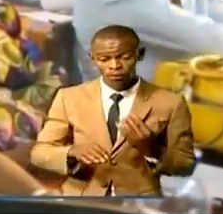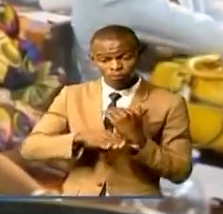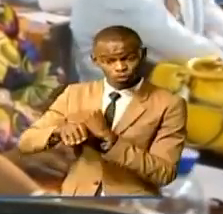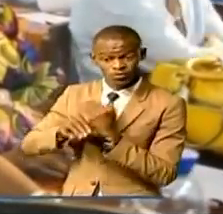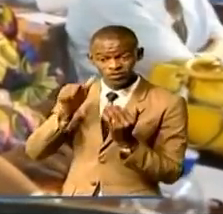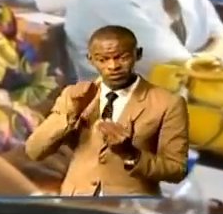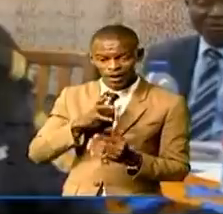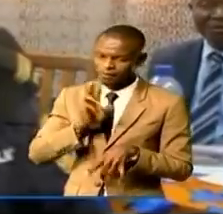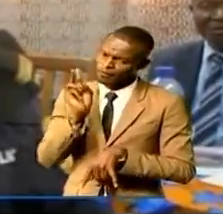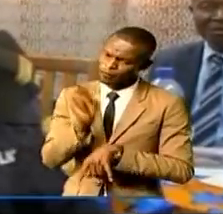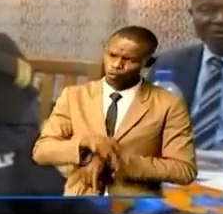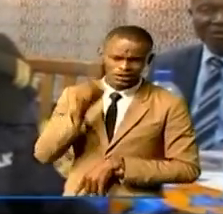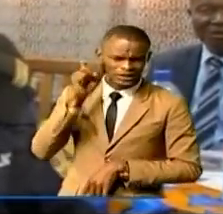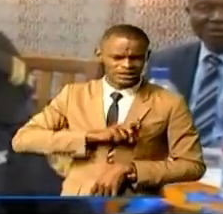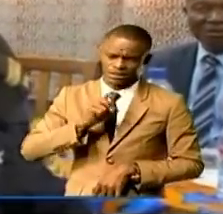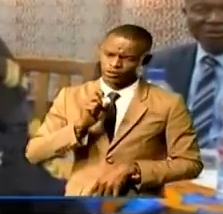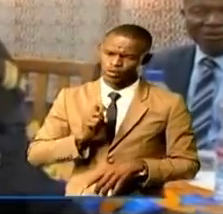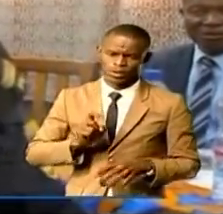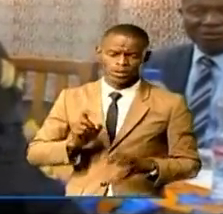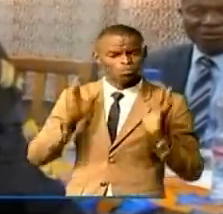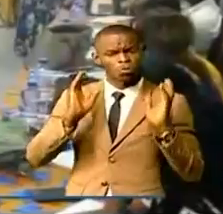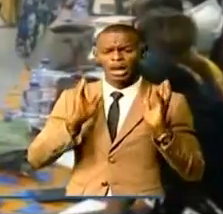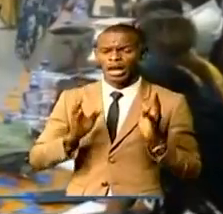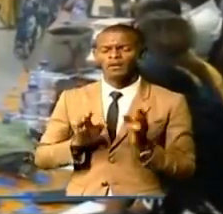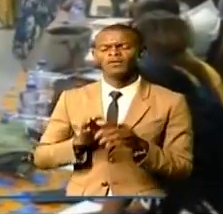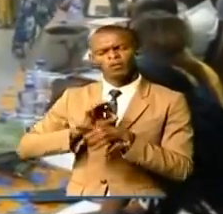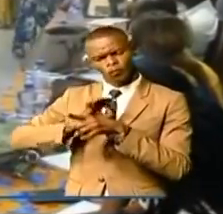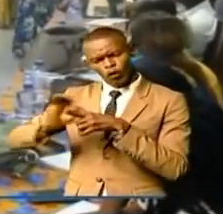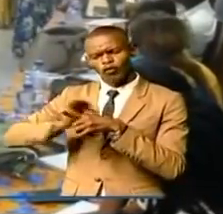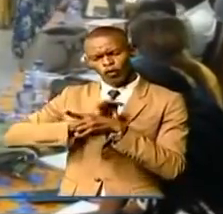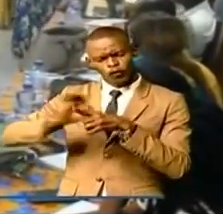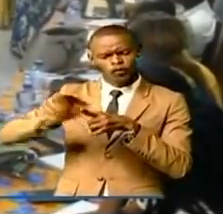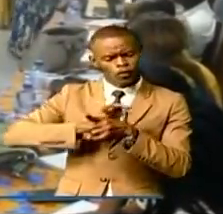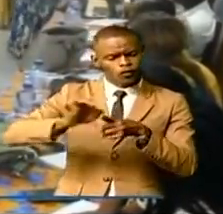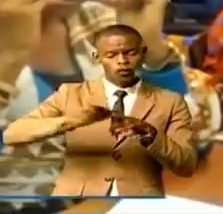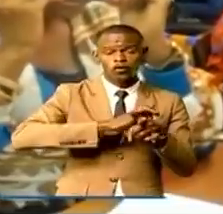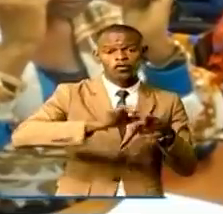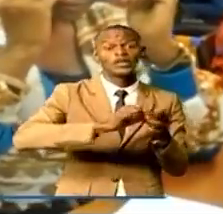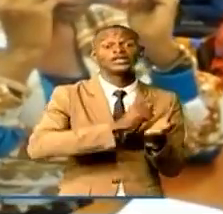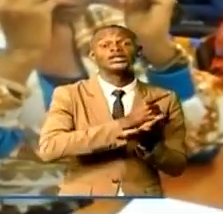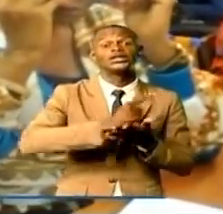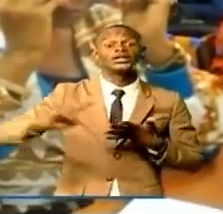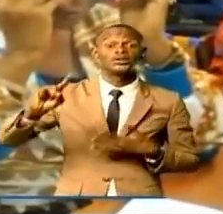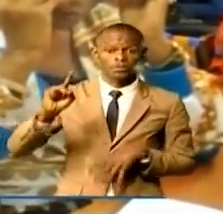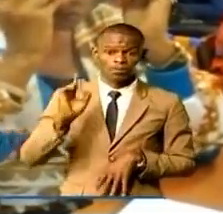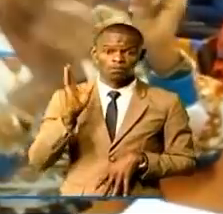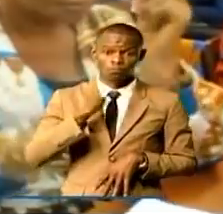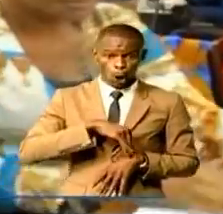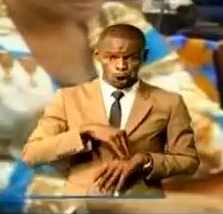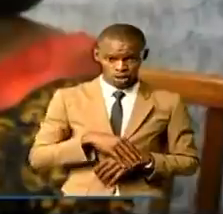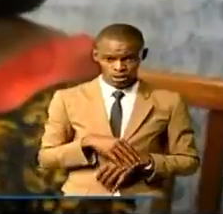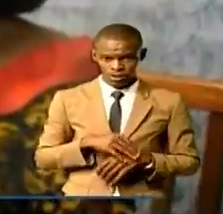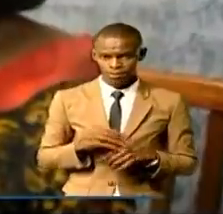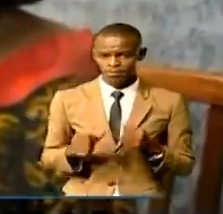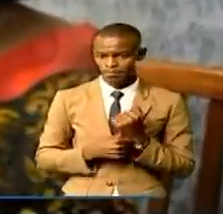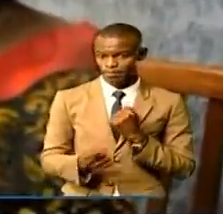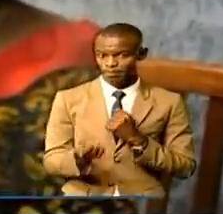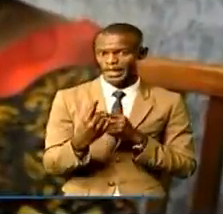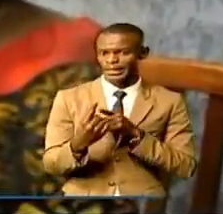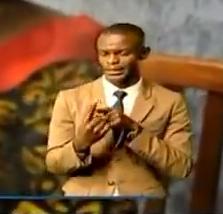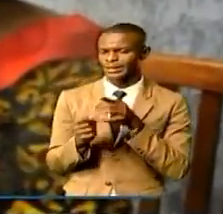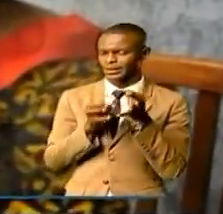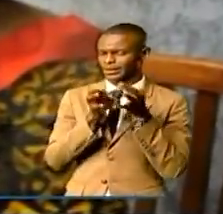celle de relayer à la base ce qu'ils ont pu assimiler pendant une semaine de formation. Ma présence est à la clôture de ce